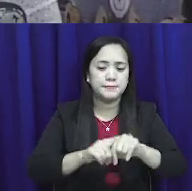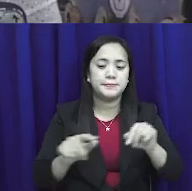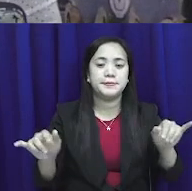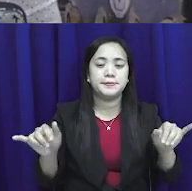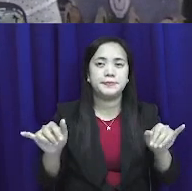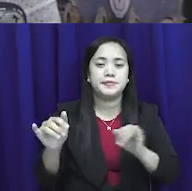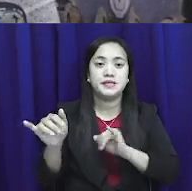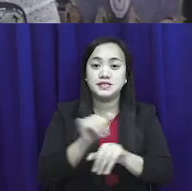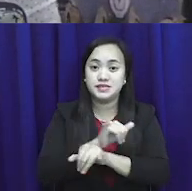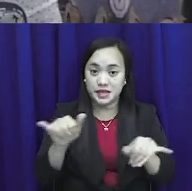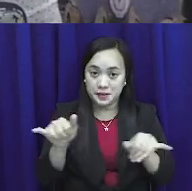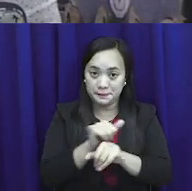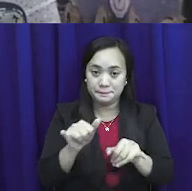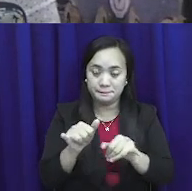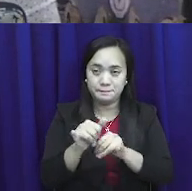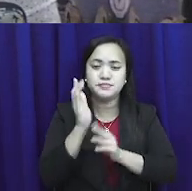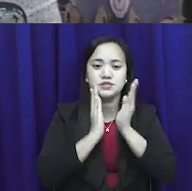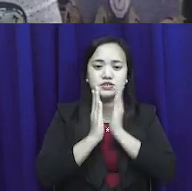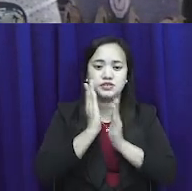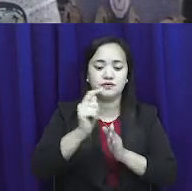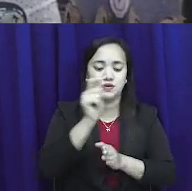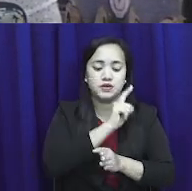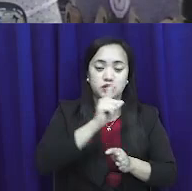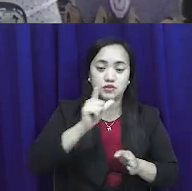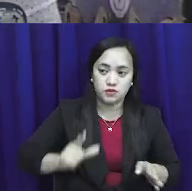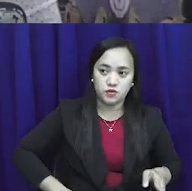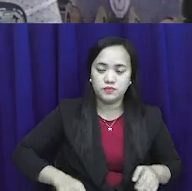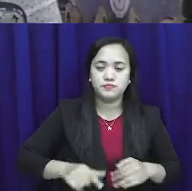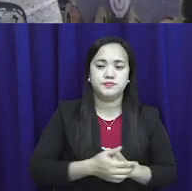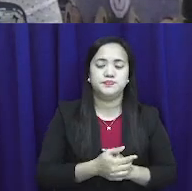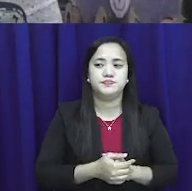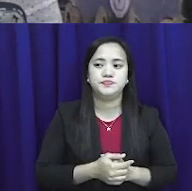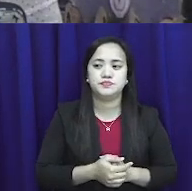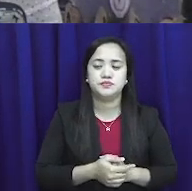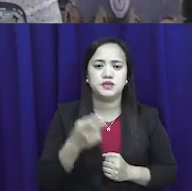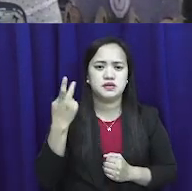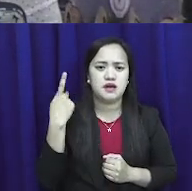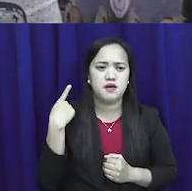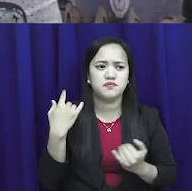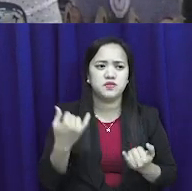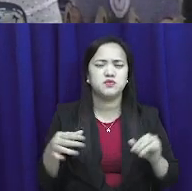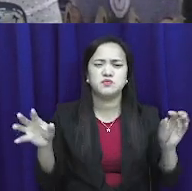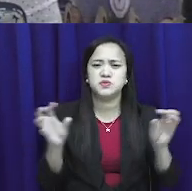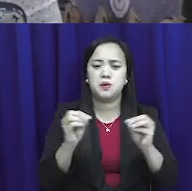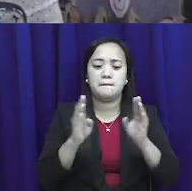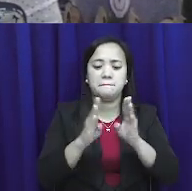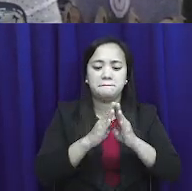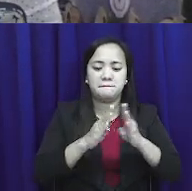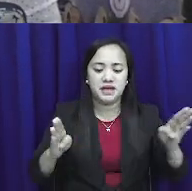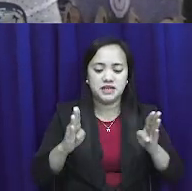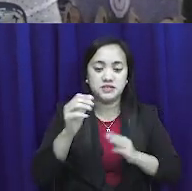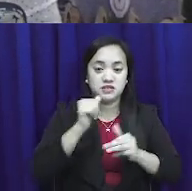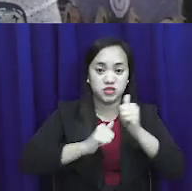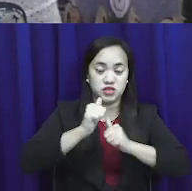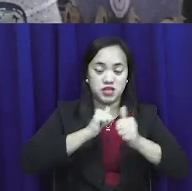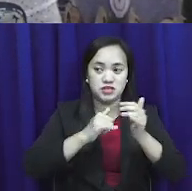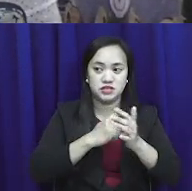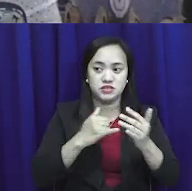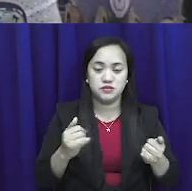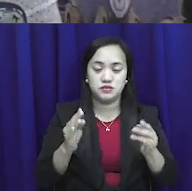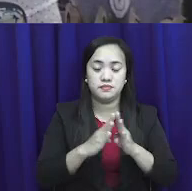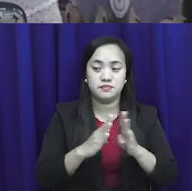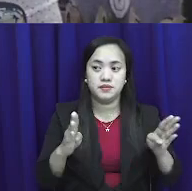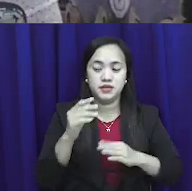sa Panginoon kasama ang aming mga anak Kumbaga wala ng ganon kalaking challenge ang nagiging challenge na lang sa